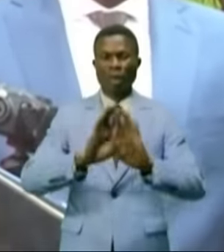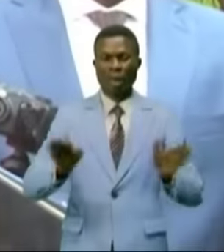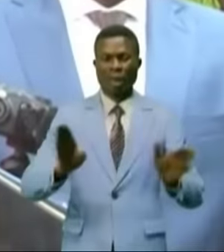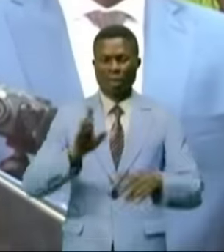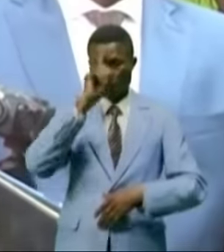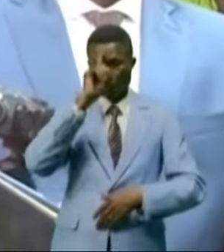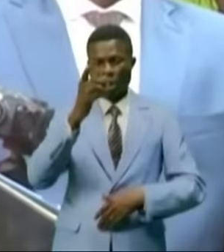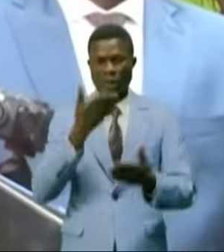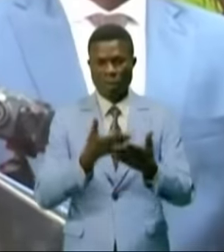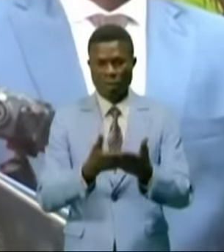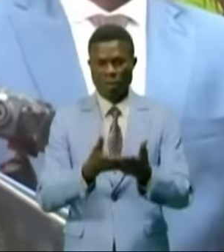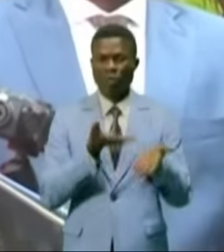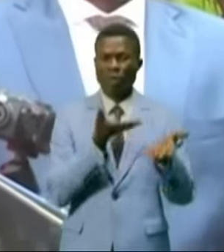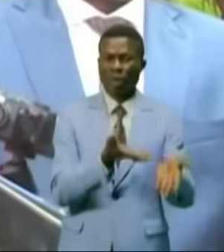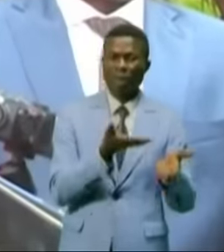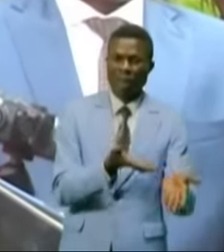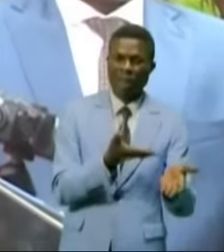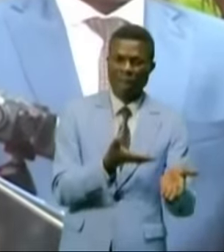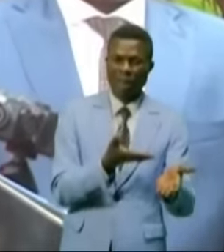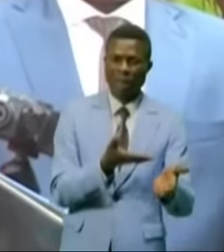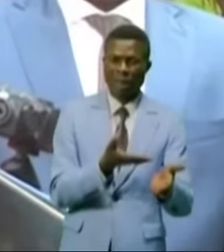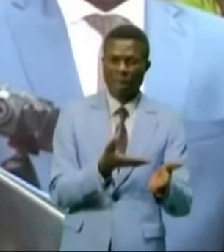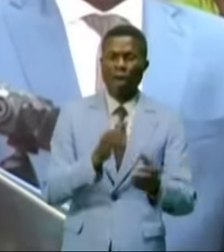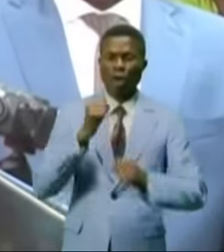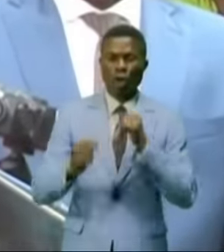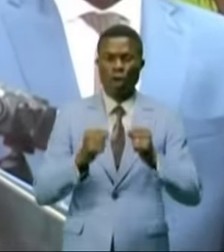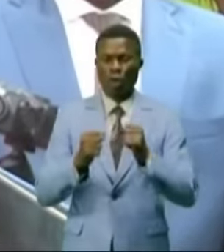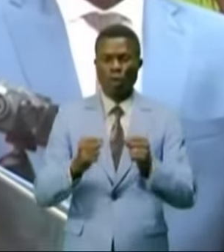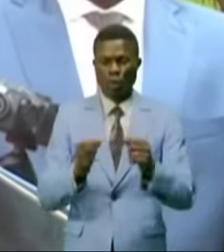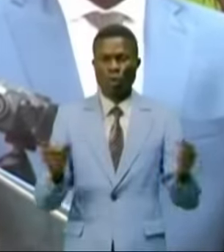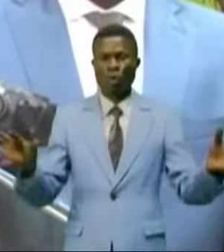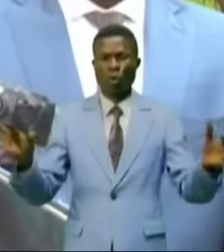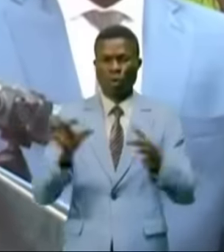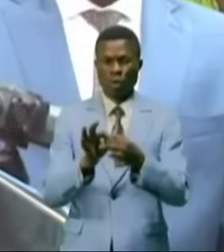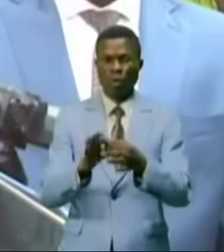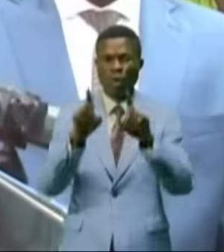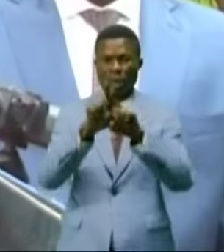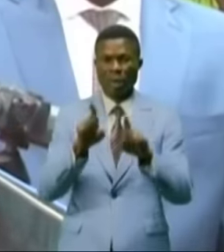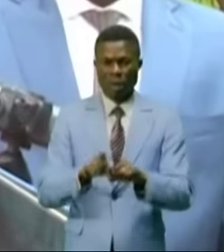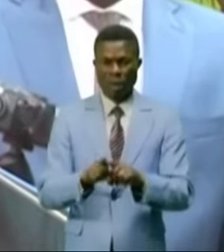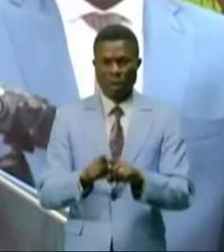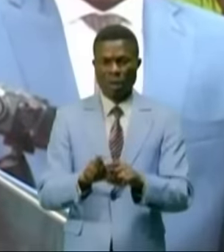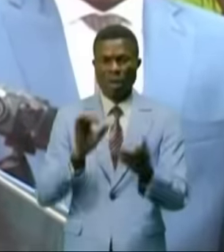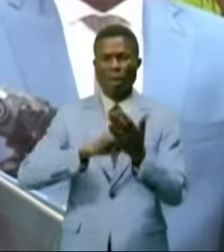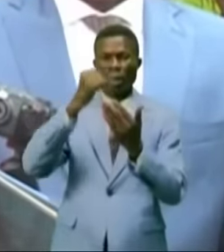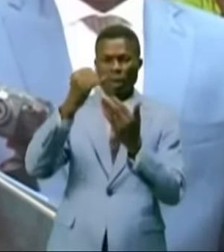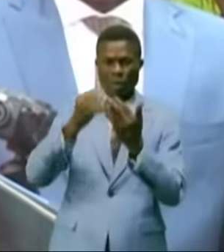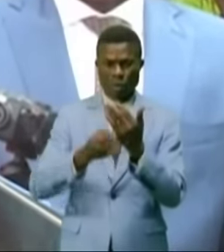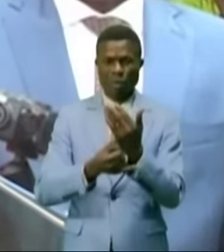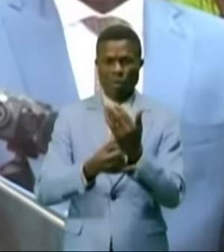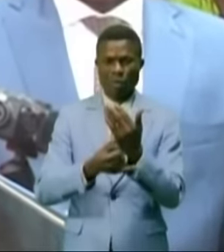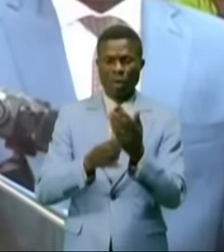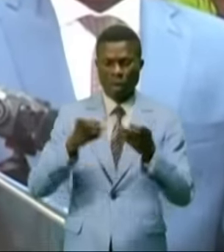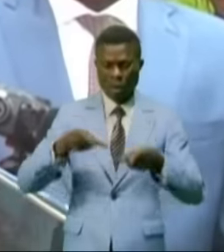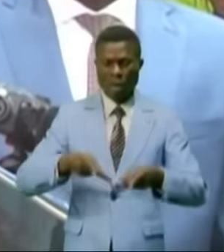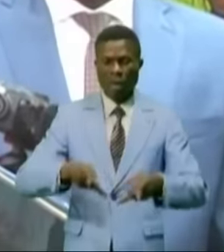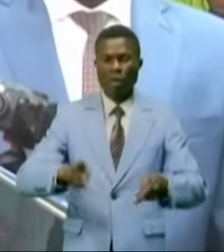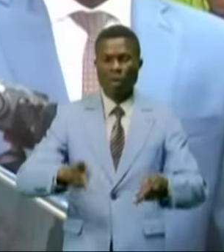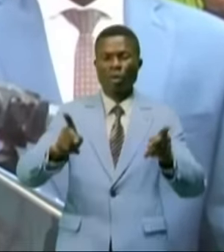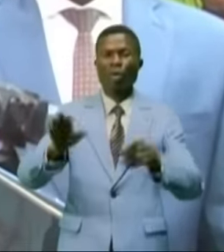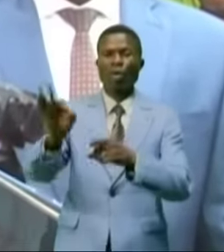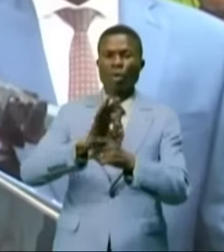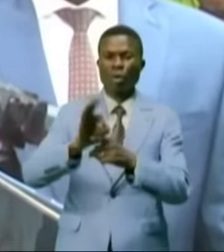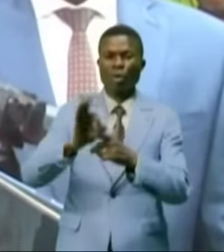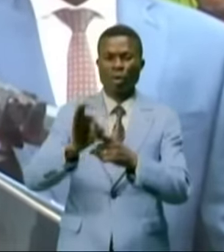de favorisation des mobilités croisées, mais également un projet qui va permettre la formation